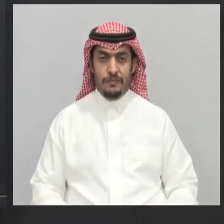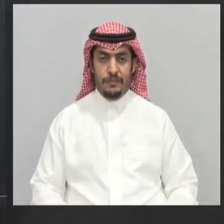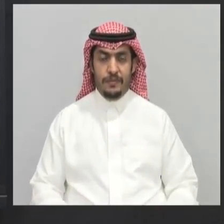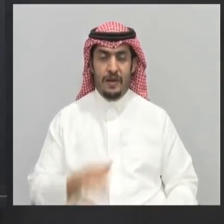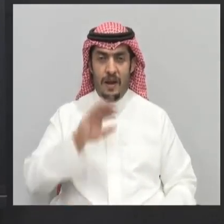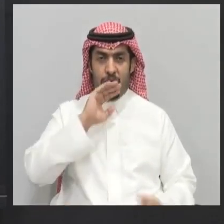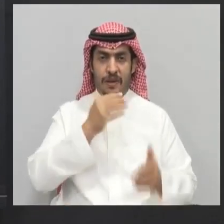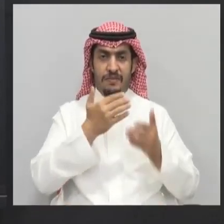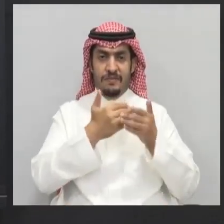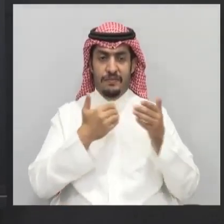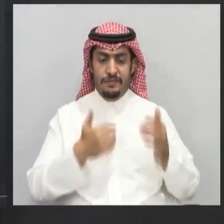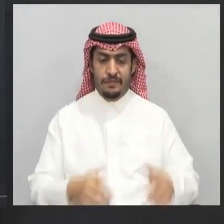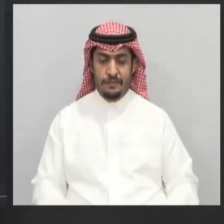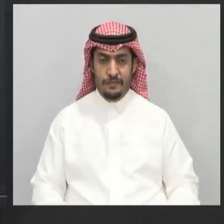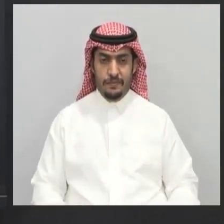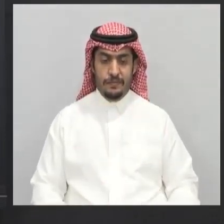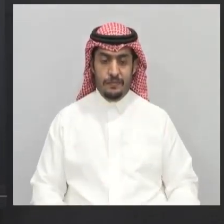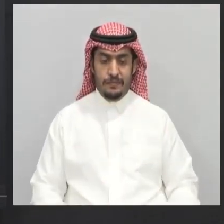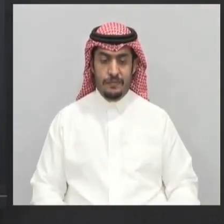نسال الله السلامه والعافيه